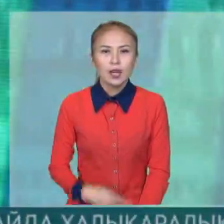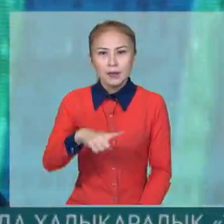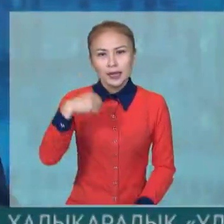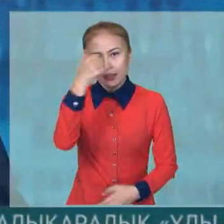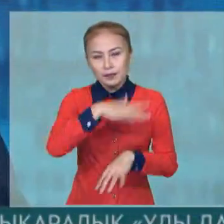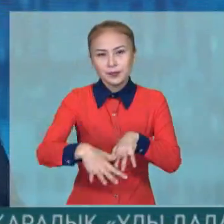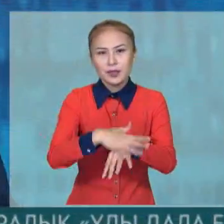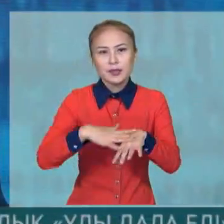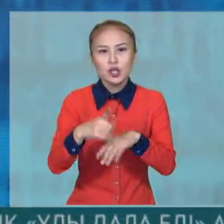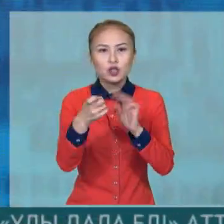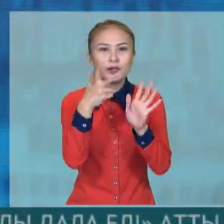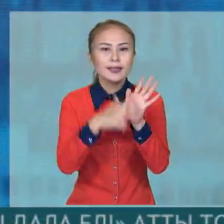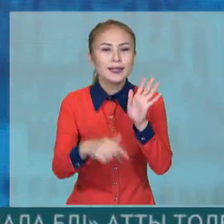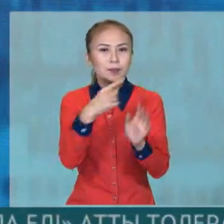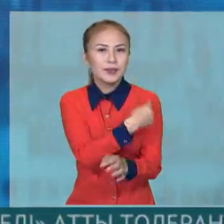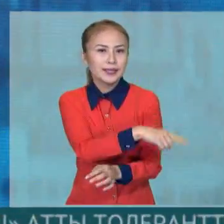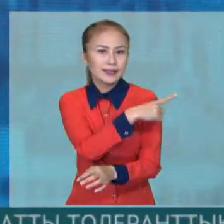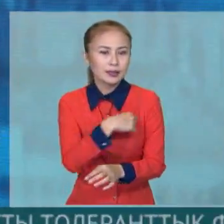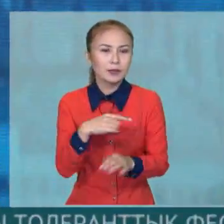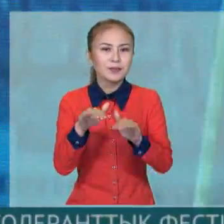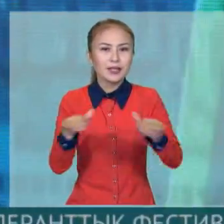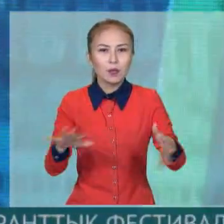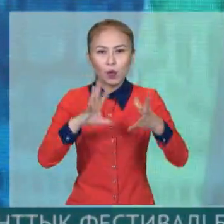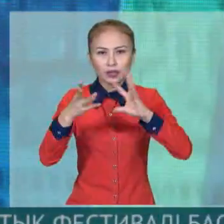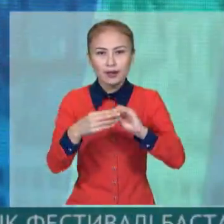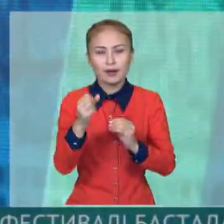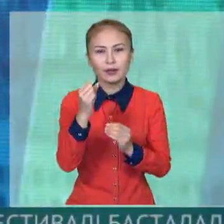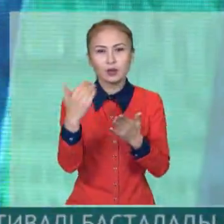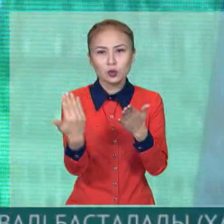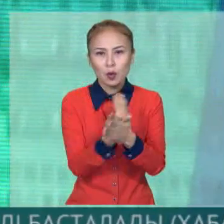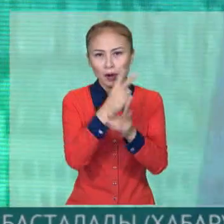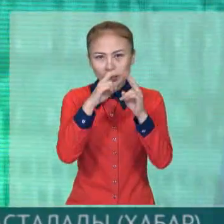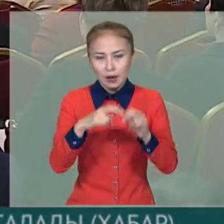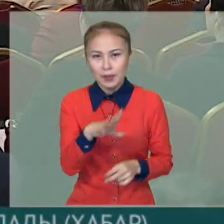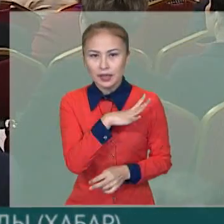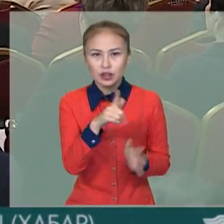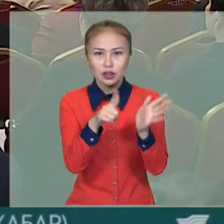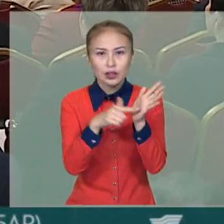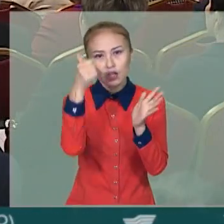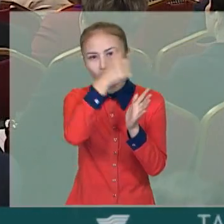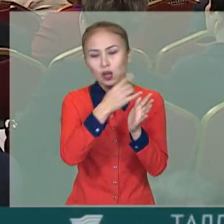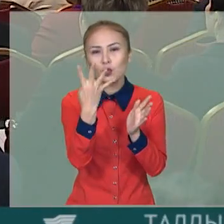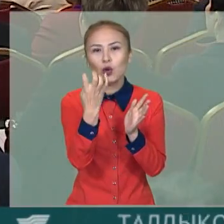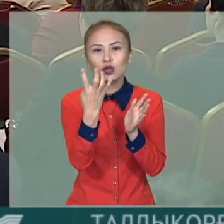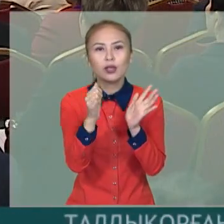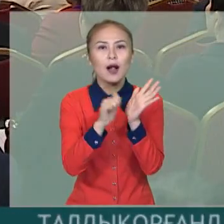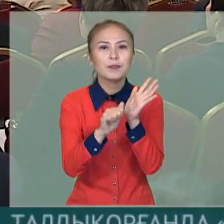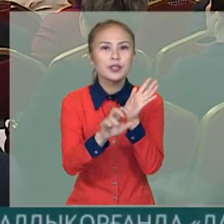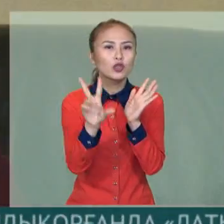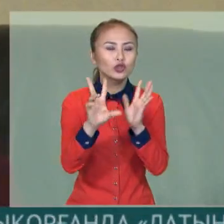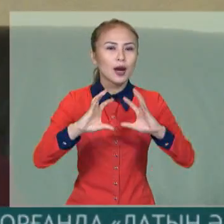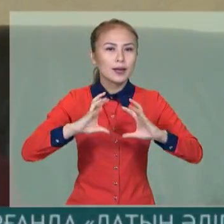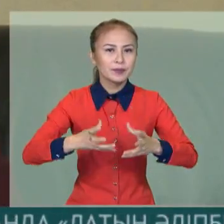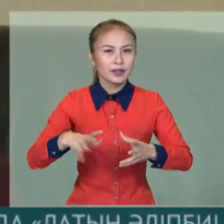Биыл елімізде 180 медициналық мекеме ұлттық стандарттар бойынша аккредиттеуден өтті. Соңғы 7 жылда 463 мекеме әлемдік